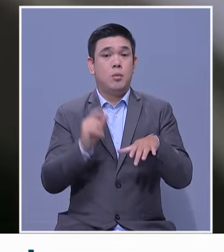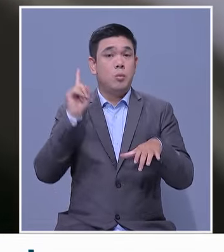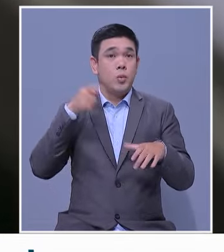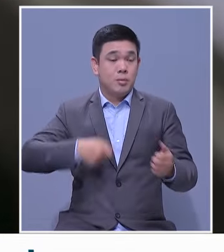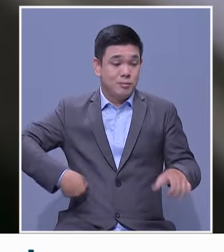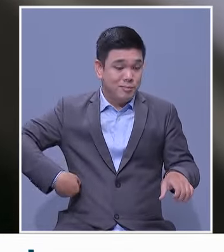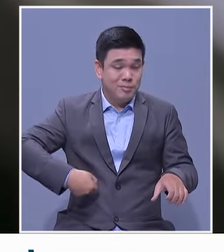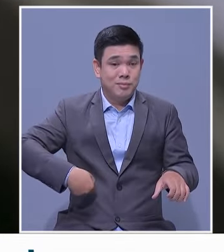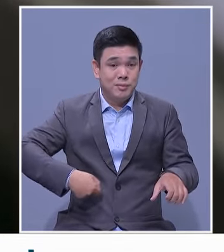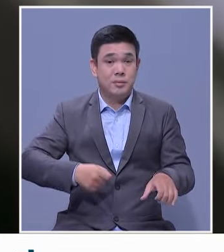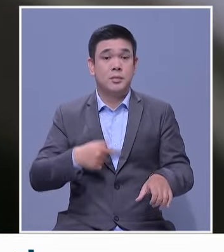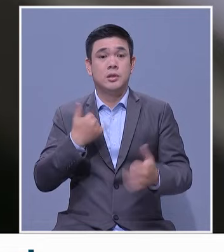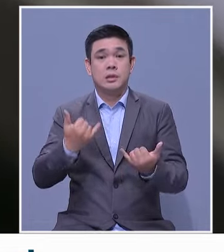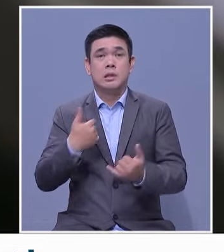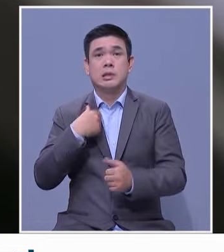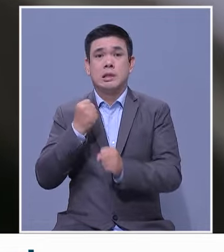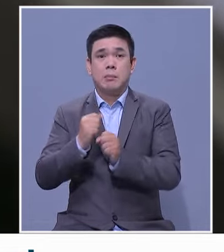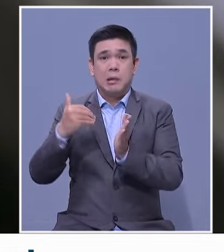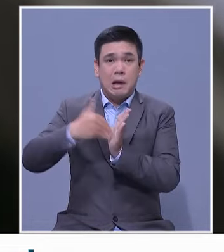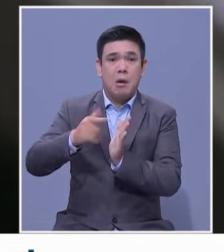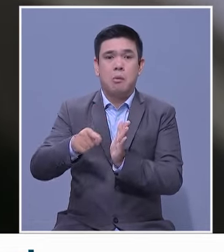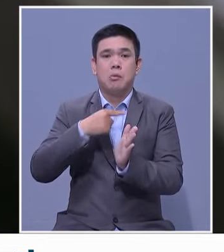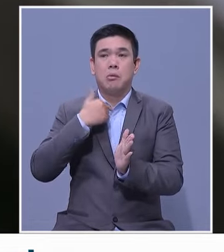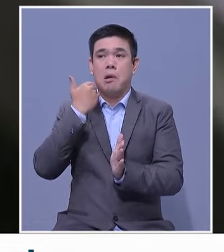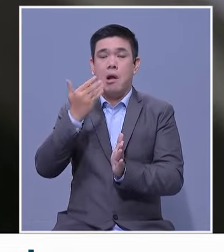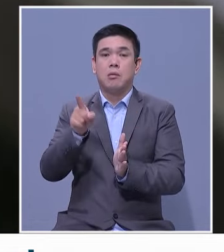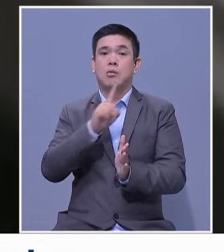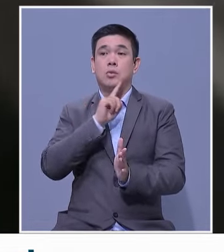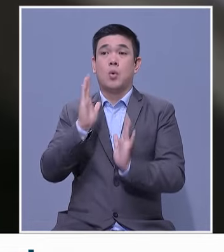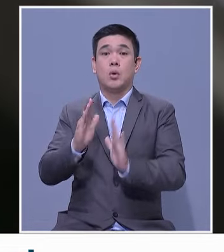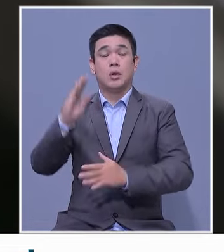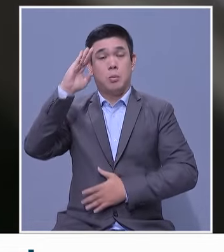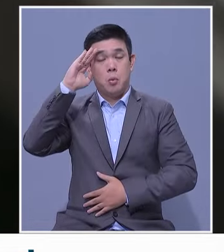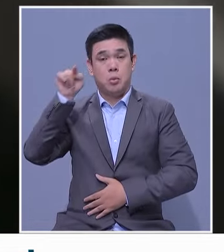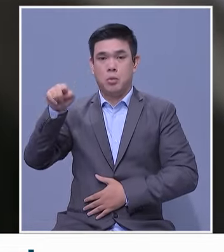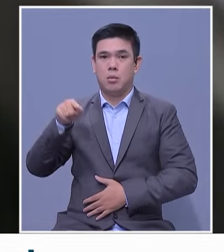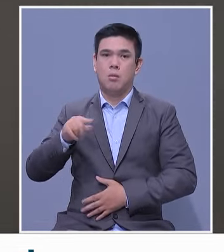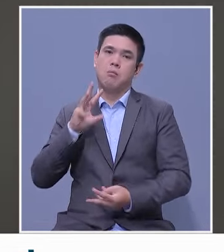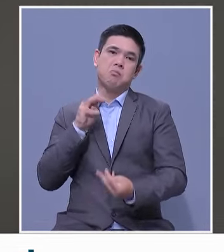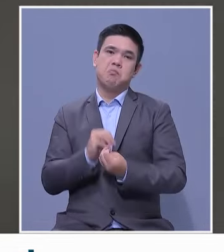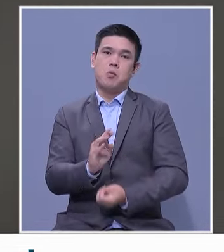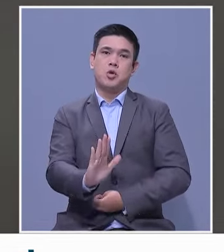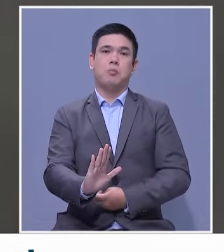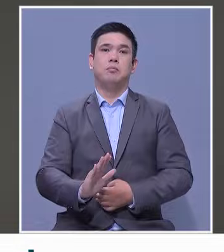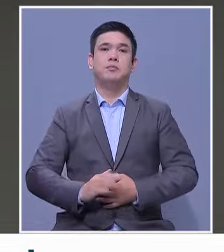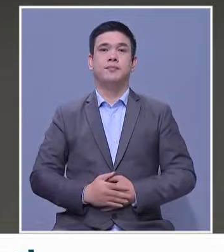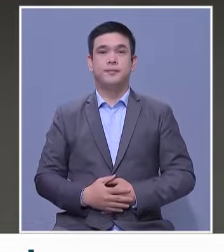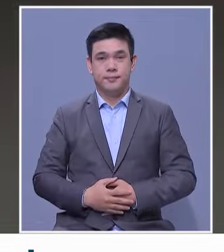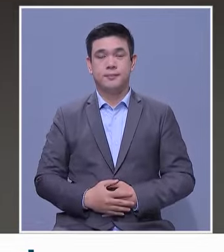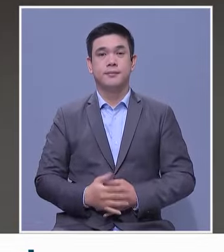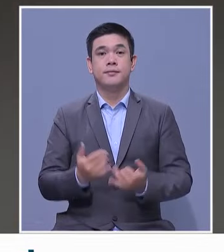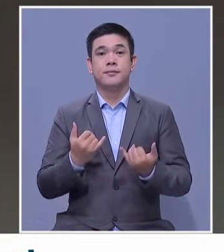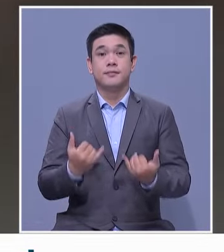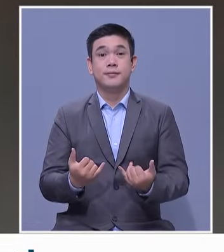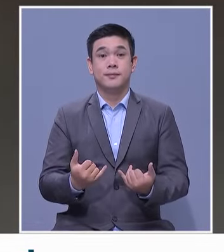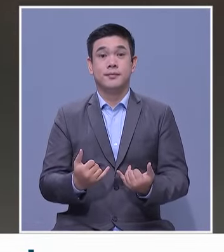มาเล่นแล้ว ครับ อยู่ๆมาทำแบบนี้อีกมันไม่ถูกยิ่งถ้าเกิดเป็นเจ้าหน้าที่ของรัฐอีกไม่สมควรเลย ส่วนความคืบหน้าล่า